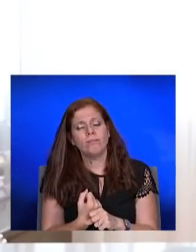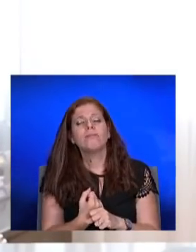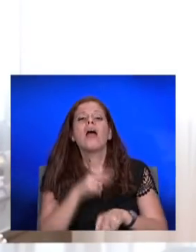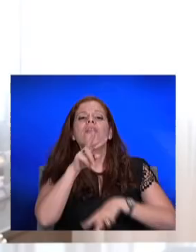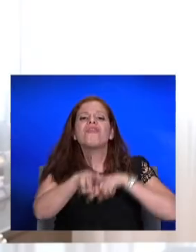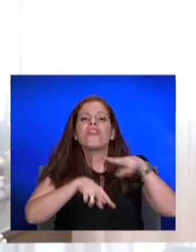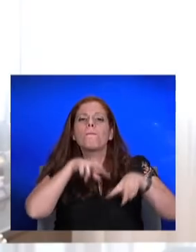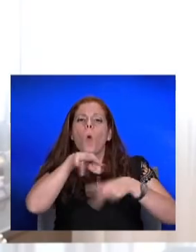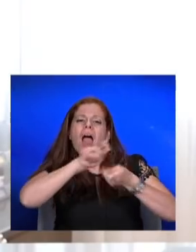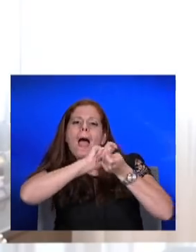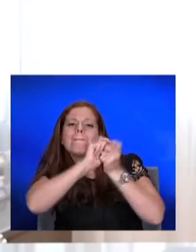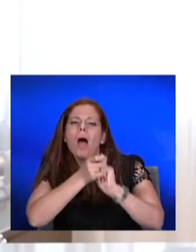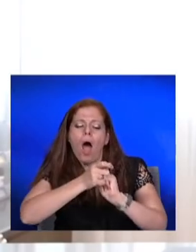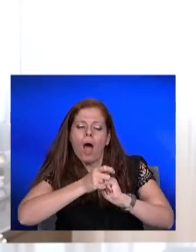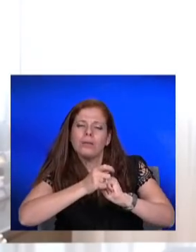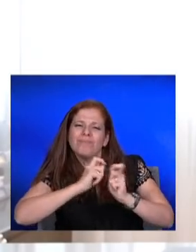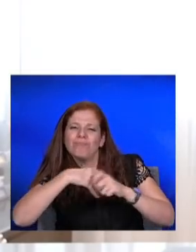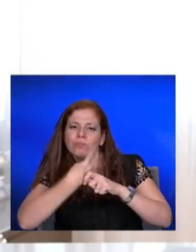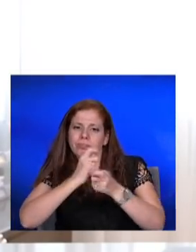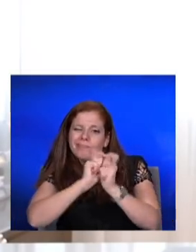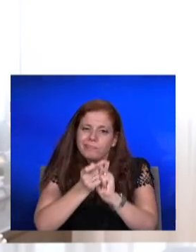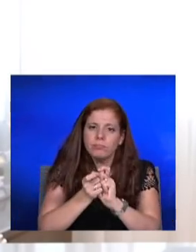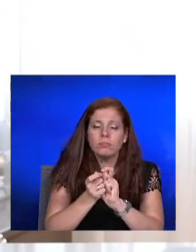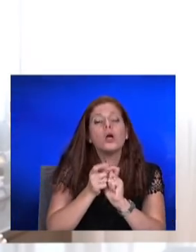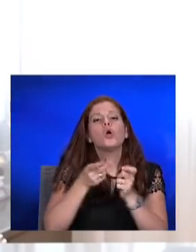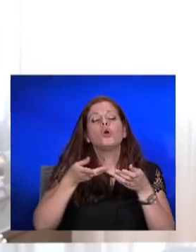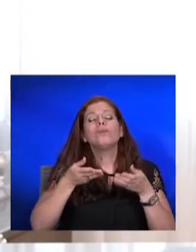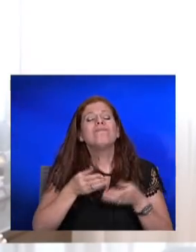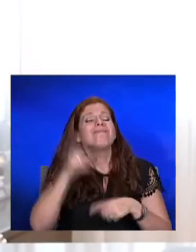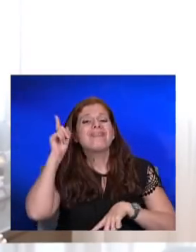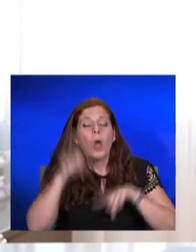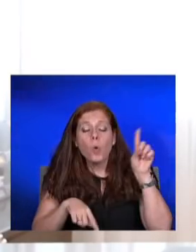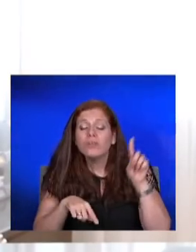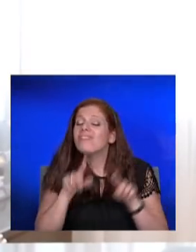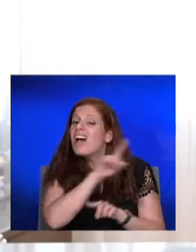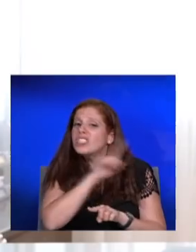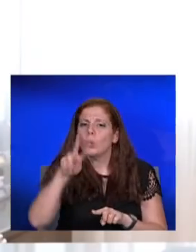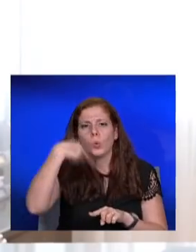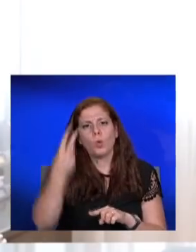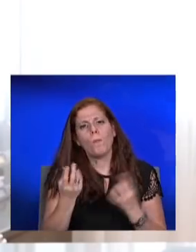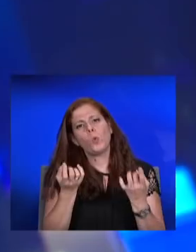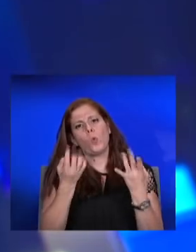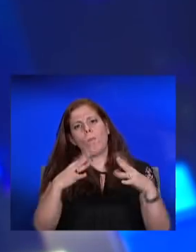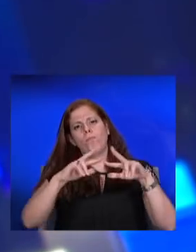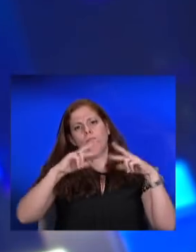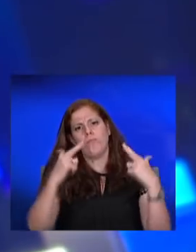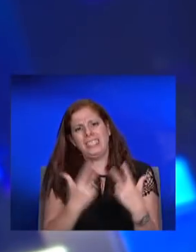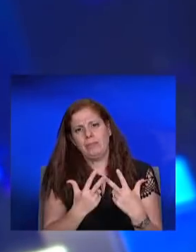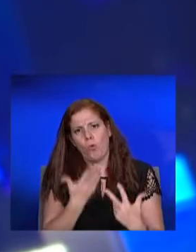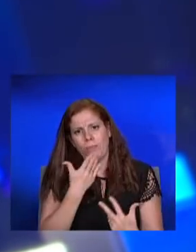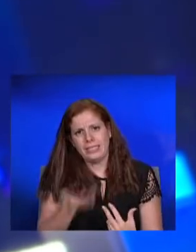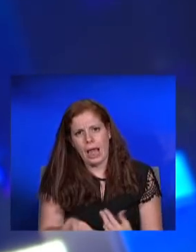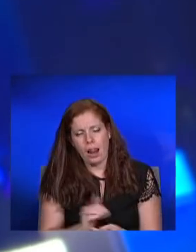נולדו בחטא, ומקומם מחוץ לנורמות הציבוריות והחוק במדינת ישראל.